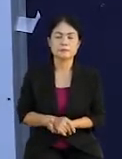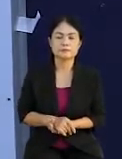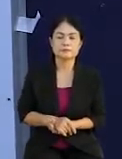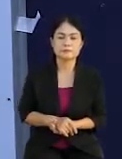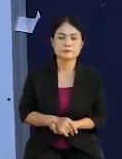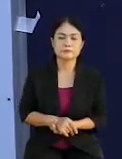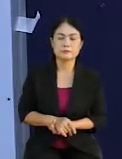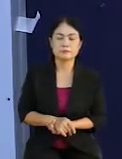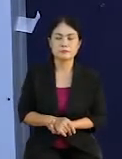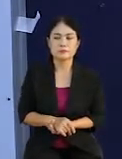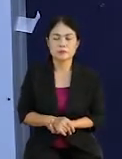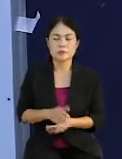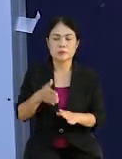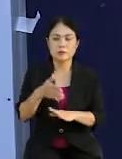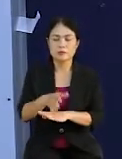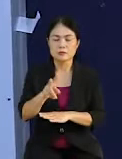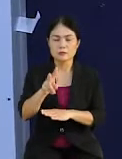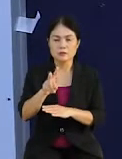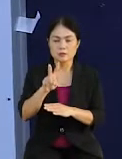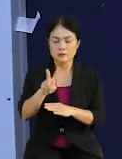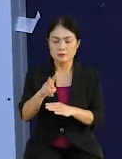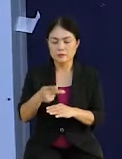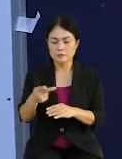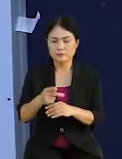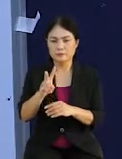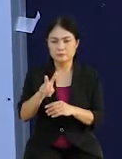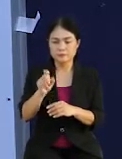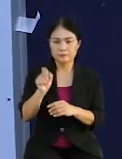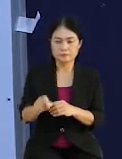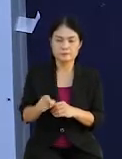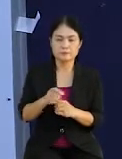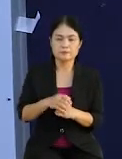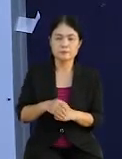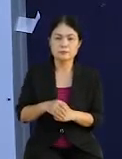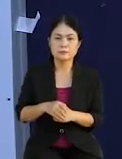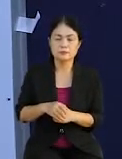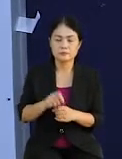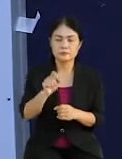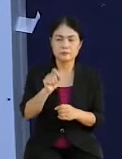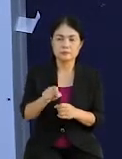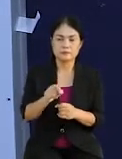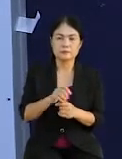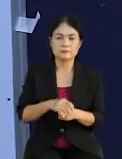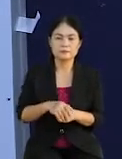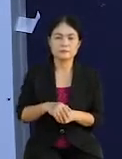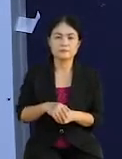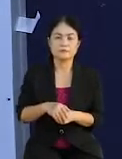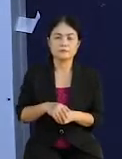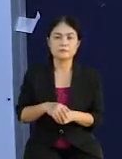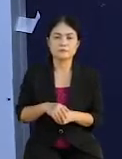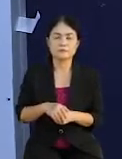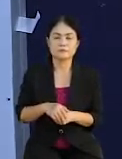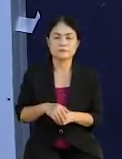bà cắt nia pi chấm nổi đòi dấu chấm nổi bà